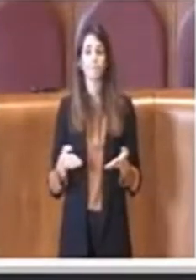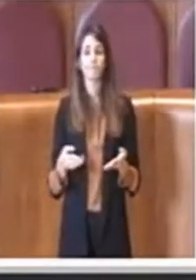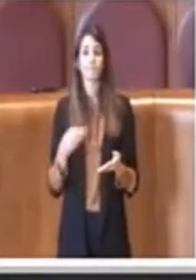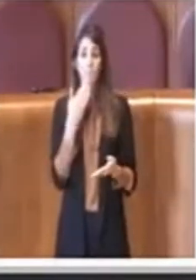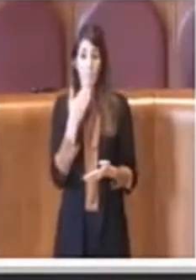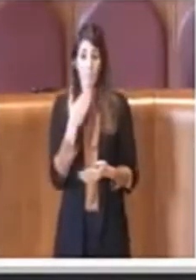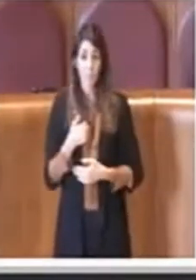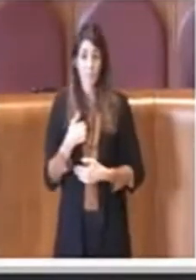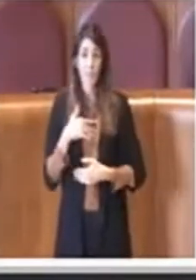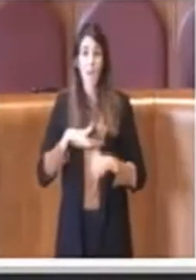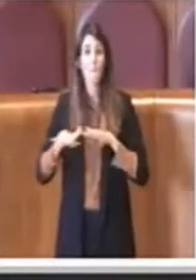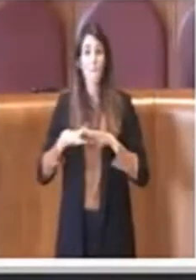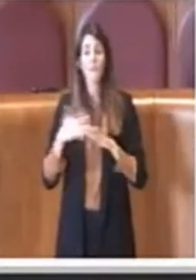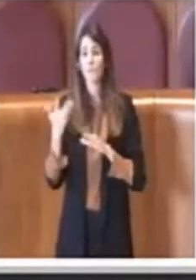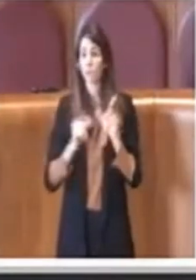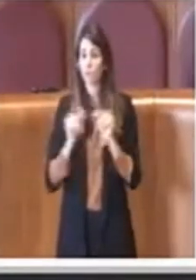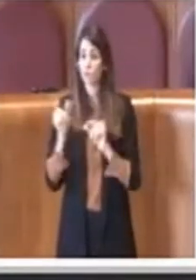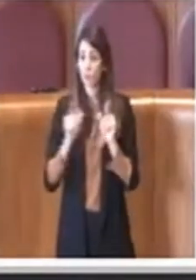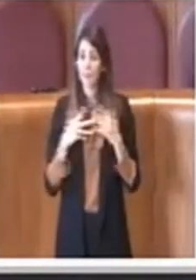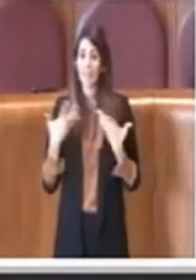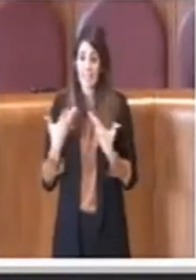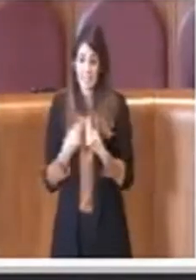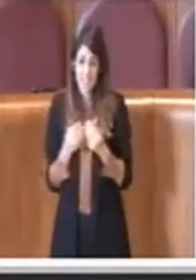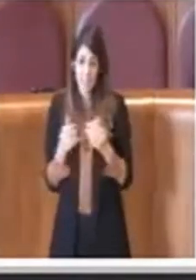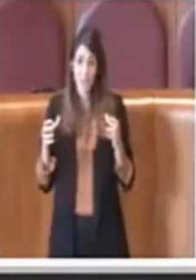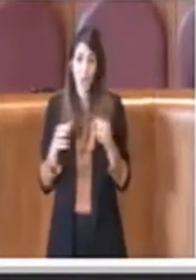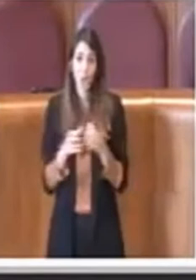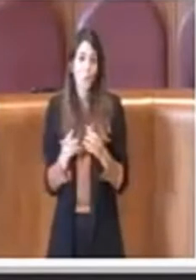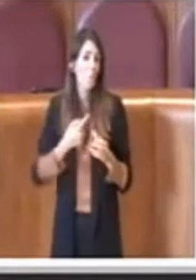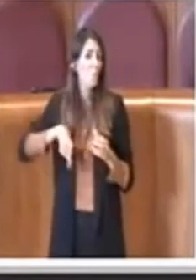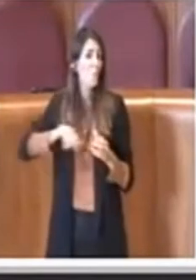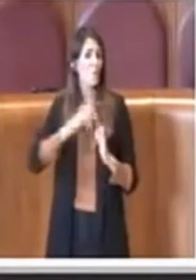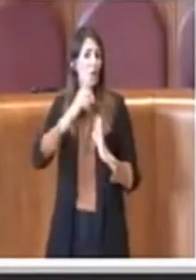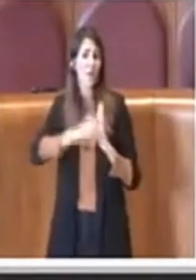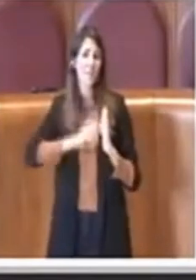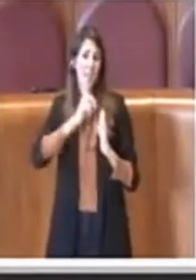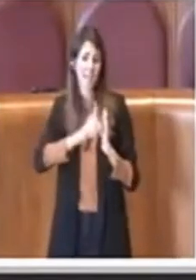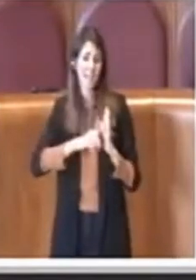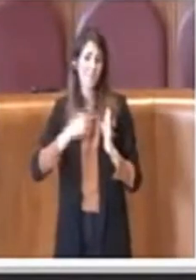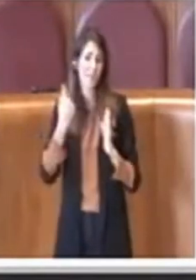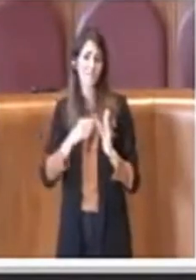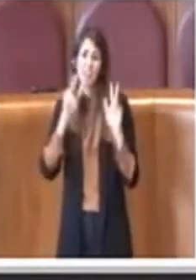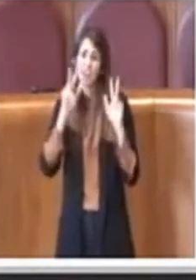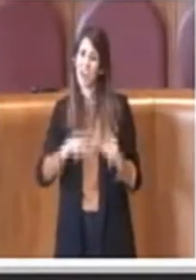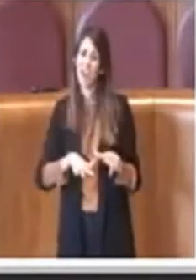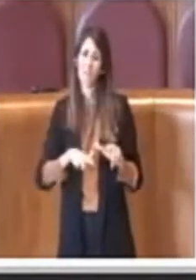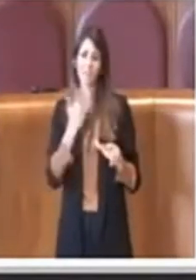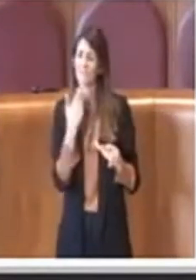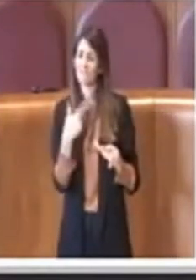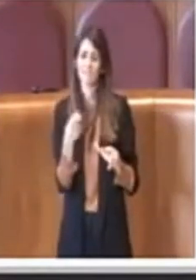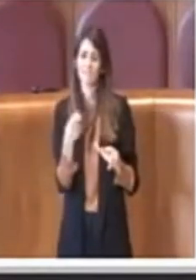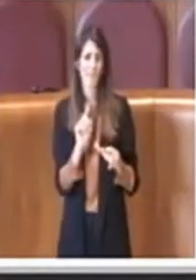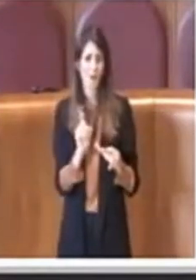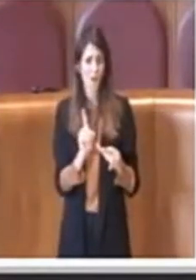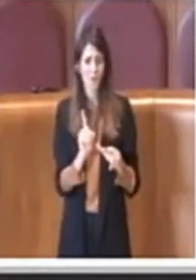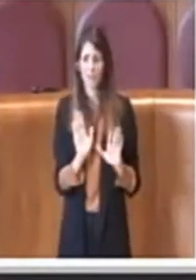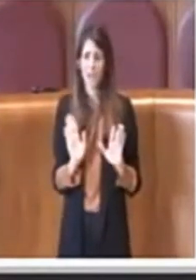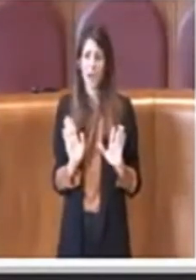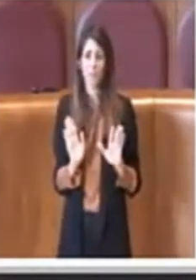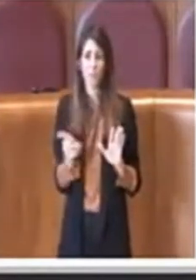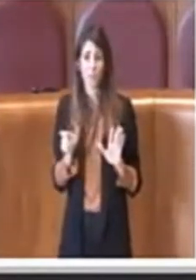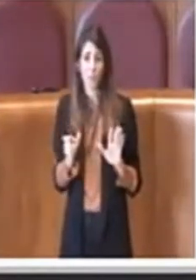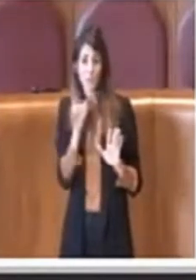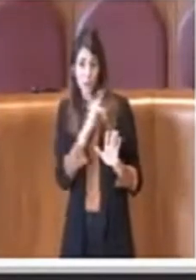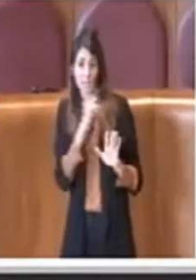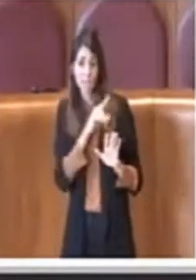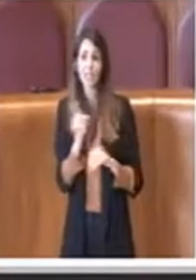movimento 5 stelle non ci sentiamo di approvare questa di questa proposta di delibera non è per viltà ma è perché le cose si devono